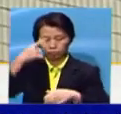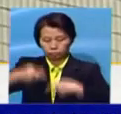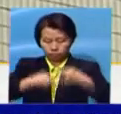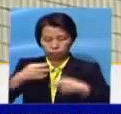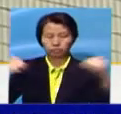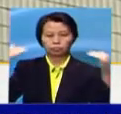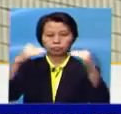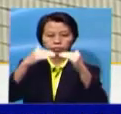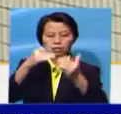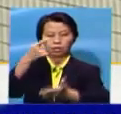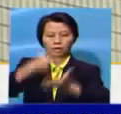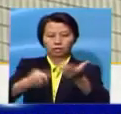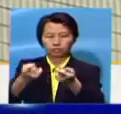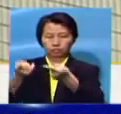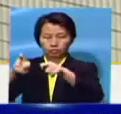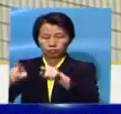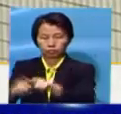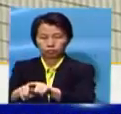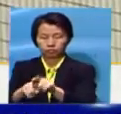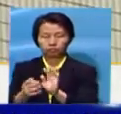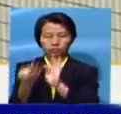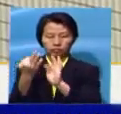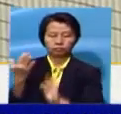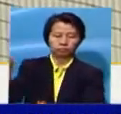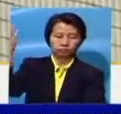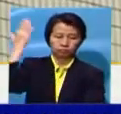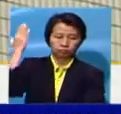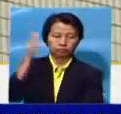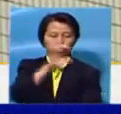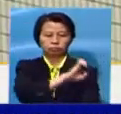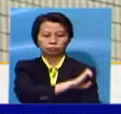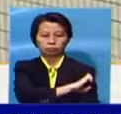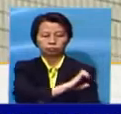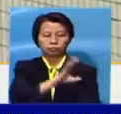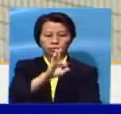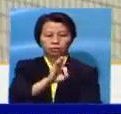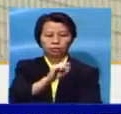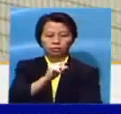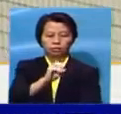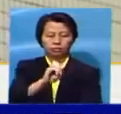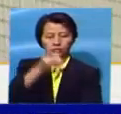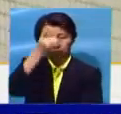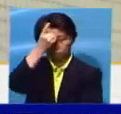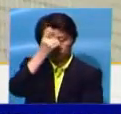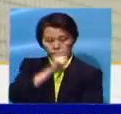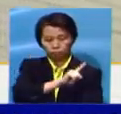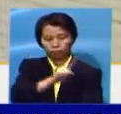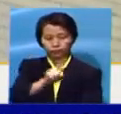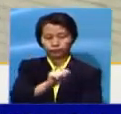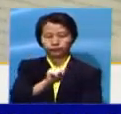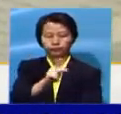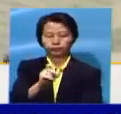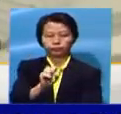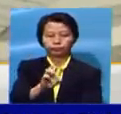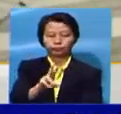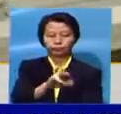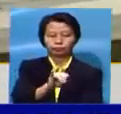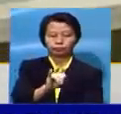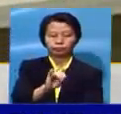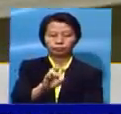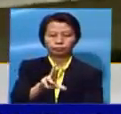keadilan terhadap apa yang berlaku terhadap bekas ketua pegawai eksekutif fgv Datuk Zakaria Arsad dan tiga individu